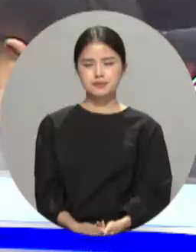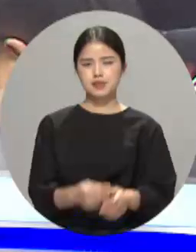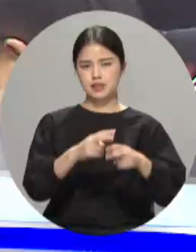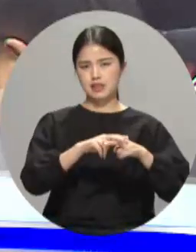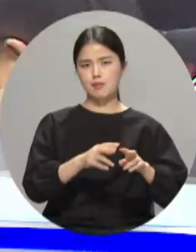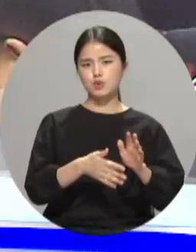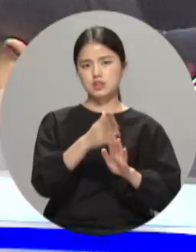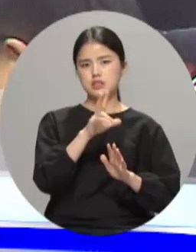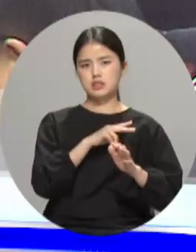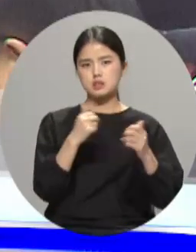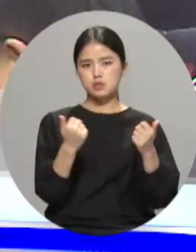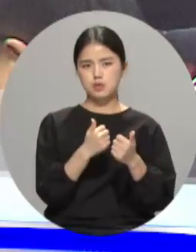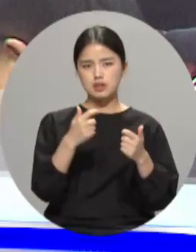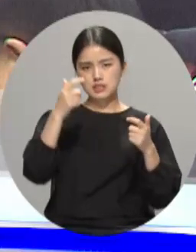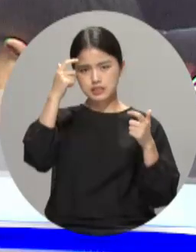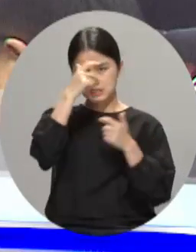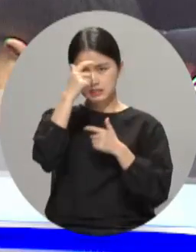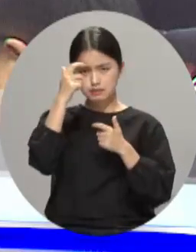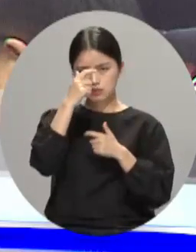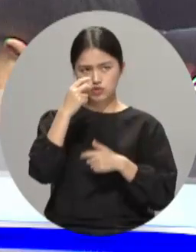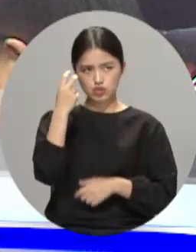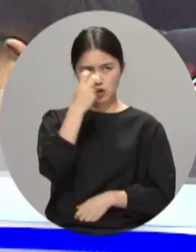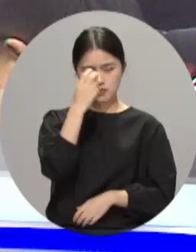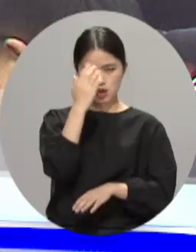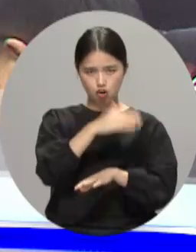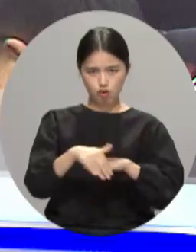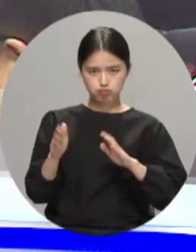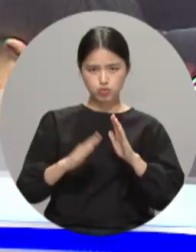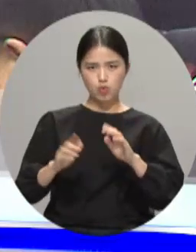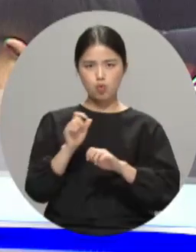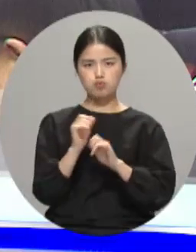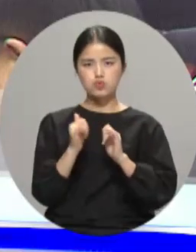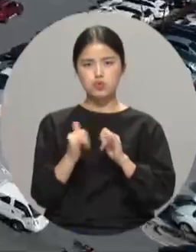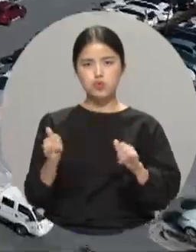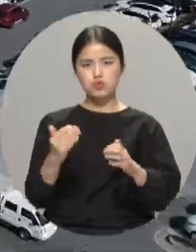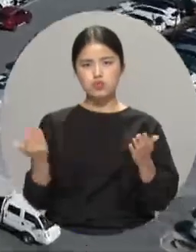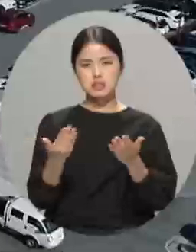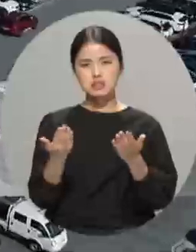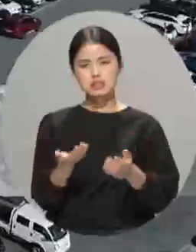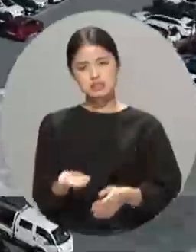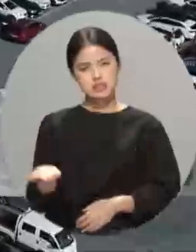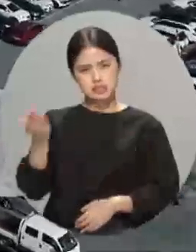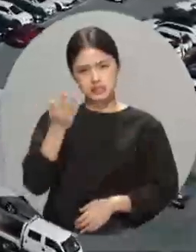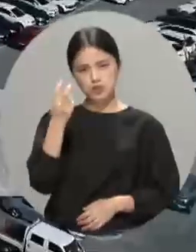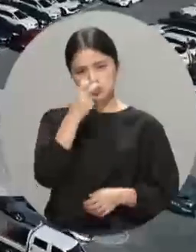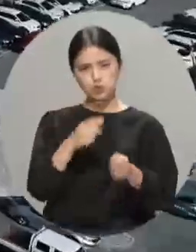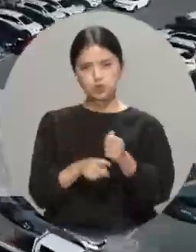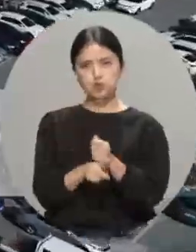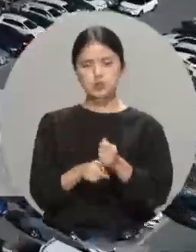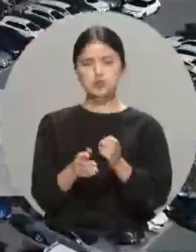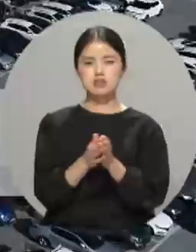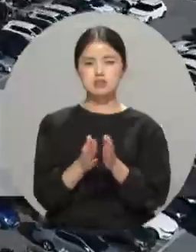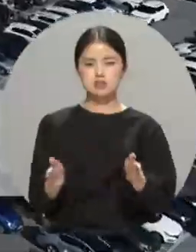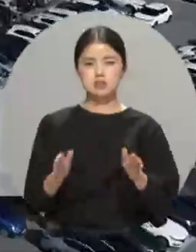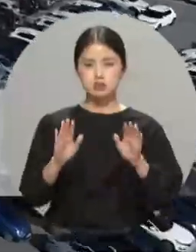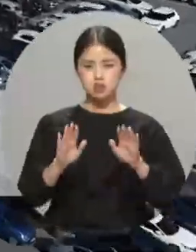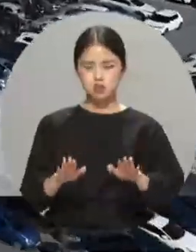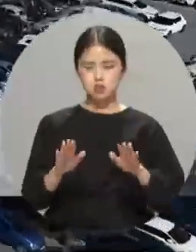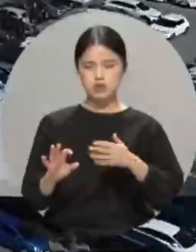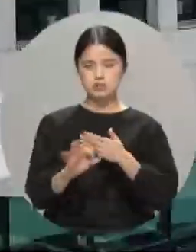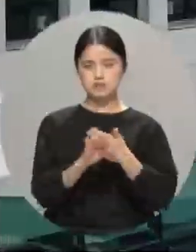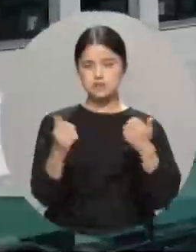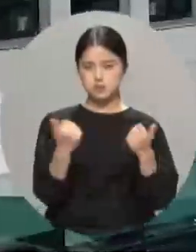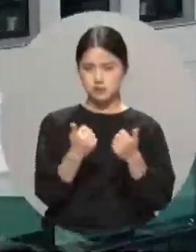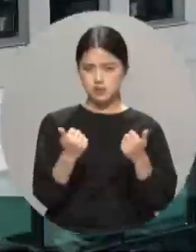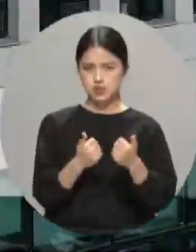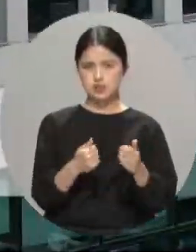남원시 의회가 음주 측정 거부 공무원의 승진 인사권을 조사하기로 했습니다 남원시 의회는 오늘 임시회를